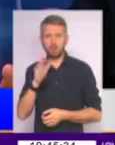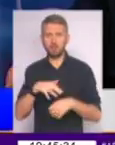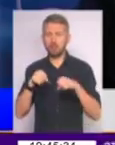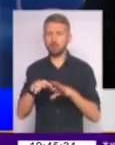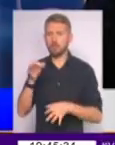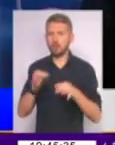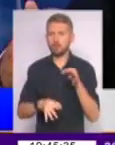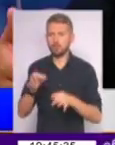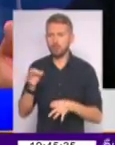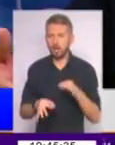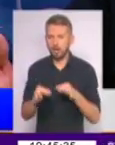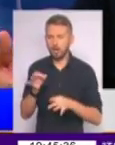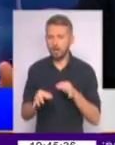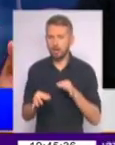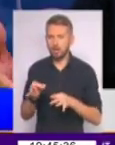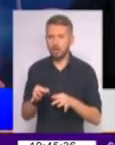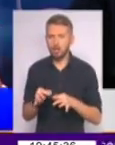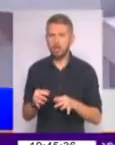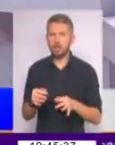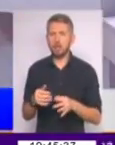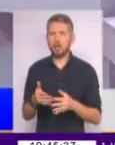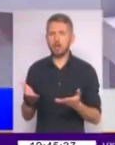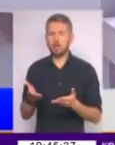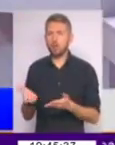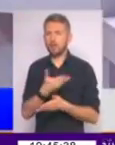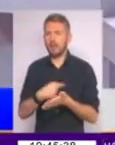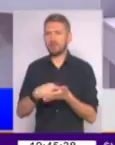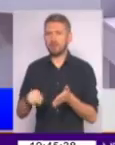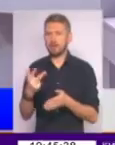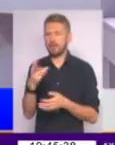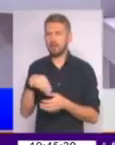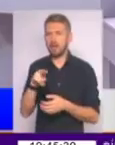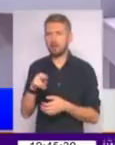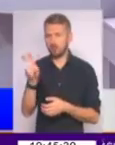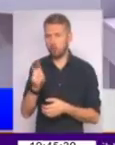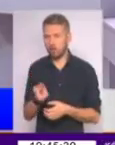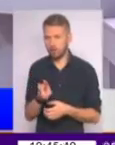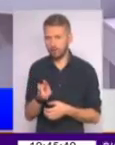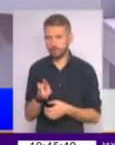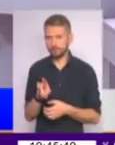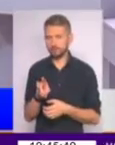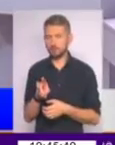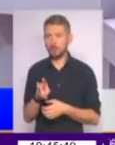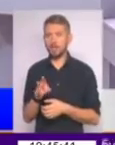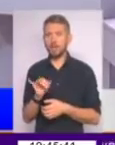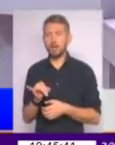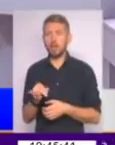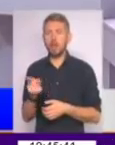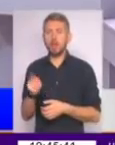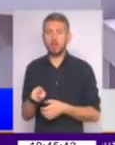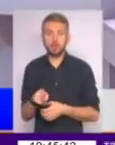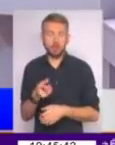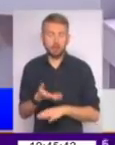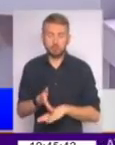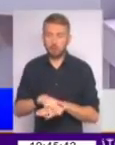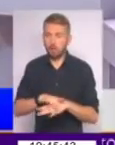суда, вот, который с нас списали 3 миллиарда долларов. И то глобальные условия по